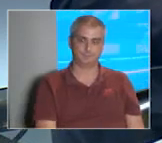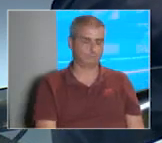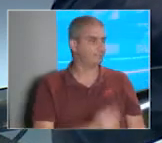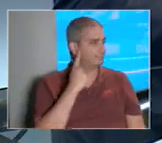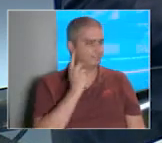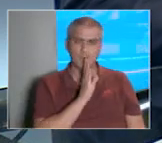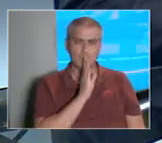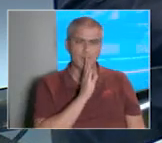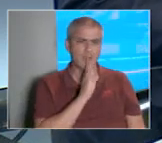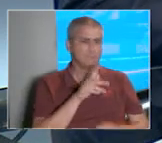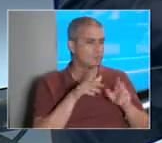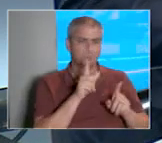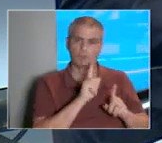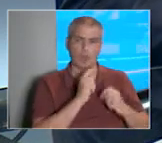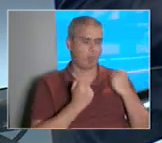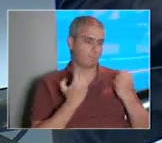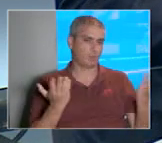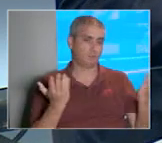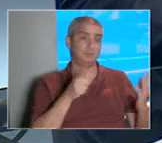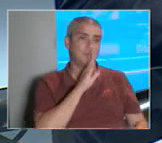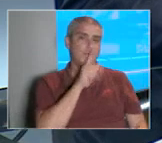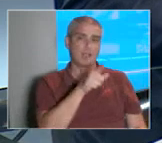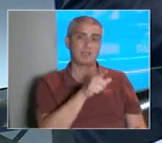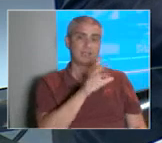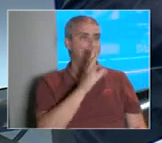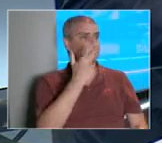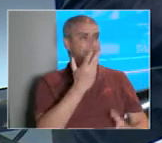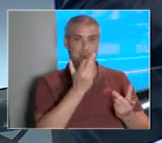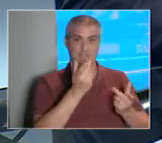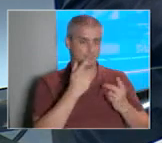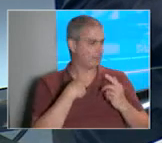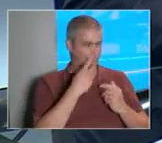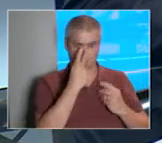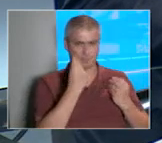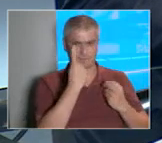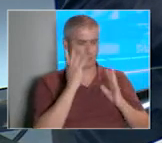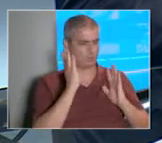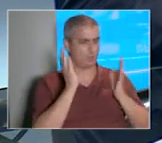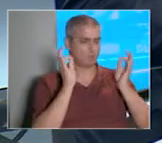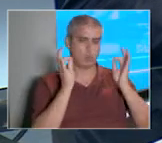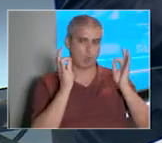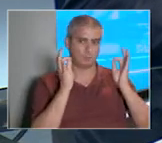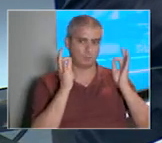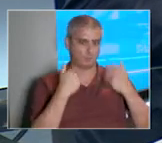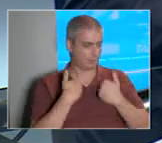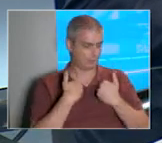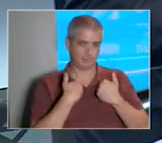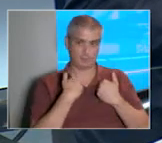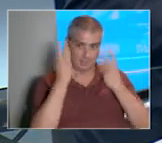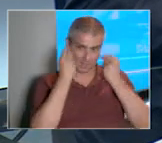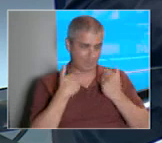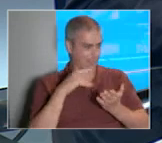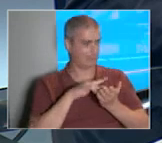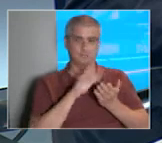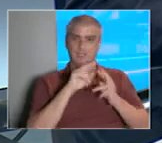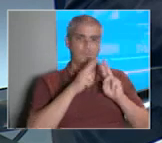שמע, הבעיה איתנו שהממשלה לא בכושר. זו הבעיה, איבדה האמון. אתה יודע, דבר, אני רואה דבר מאוד מיוחד. אני כחרדי